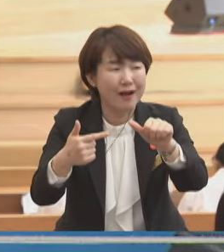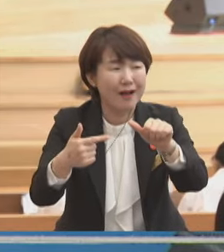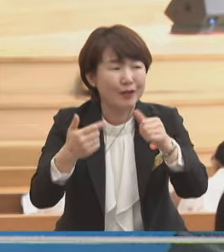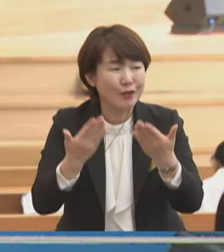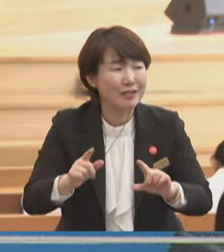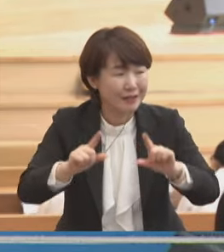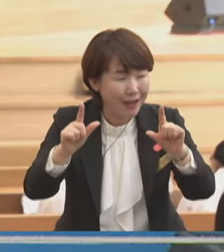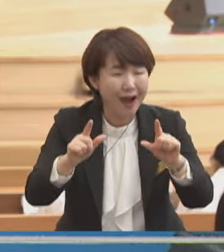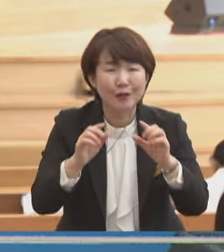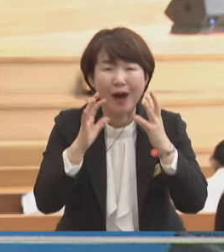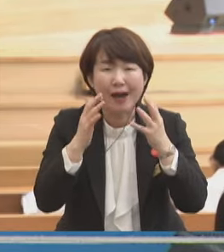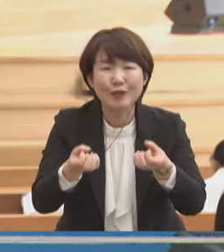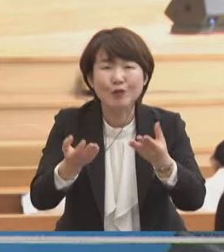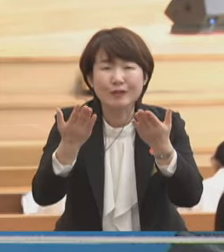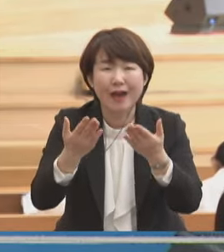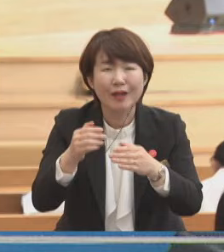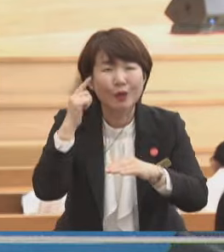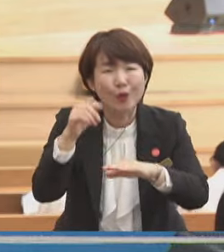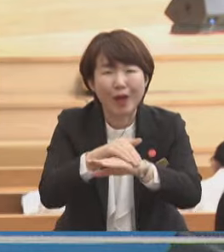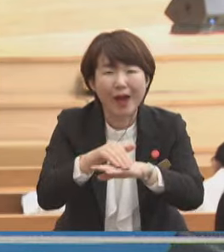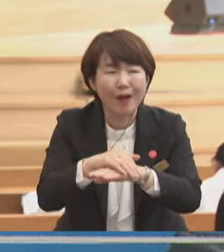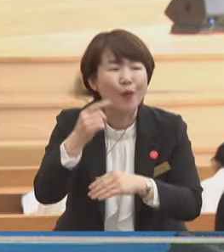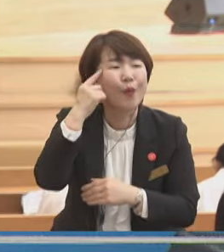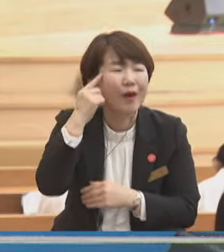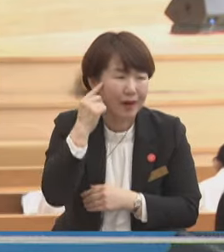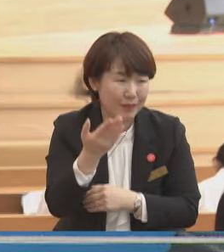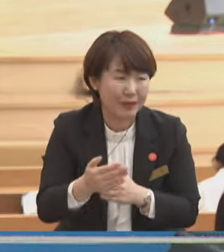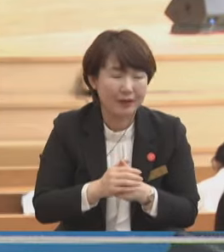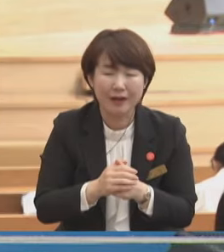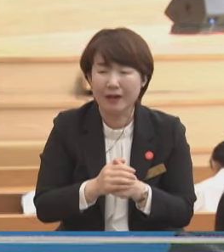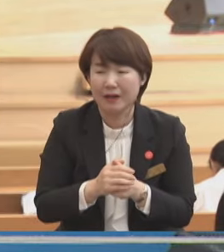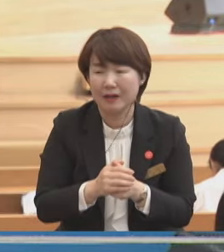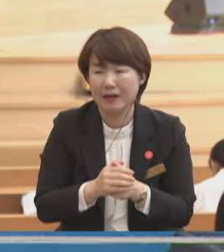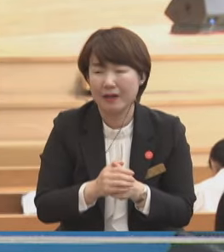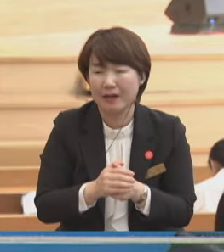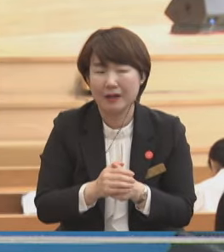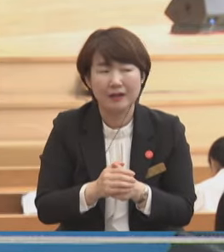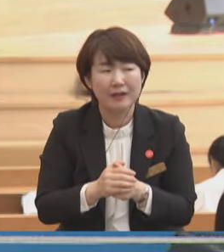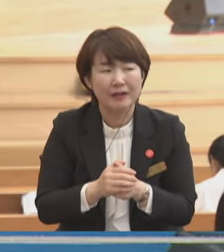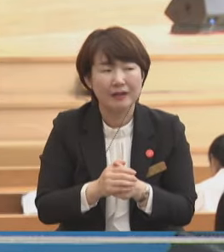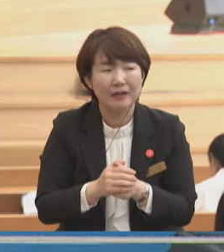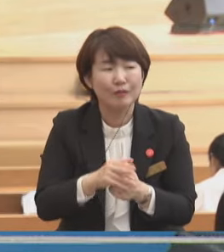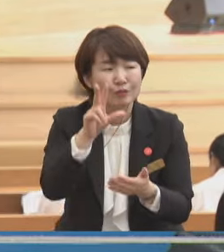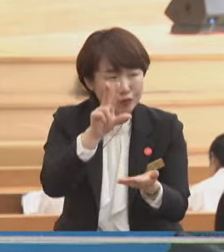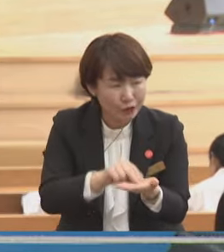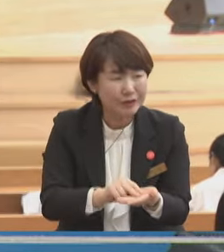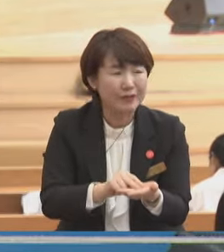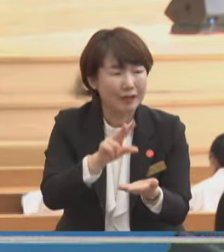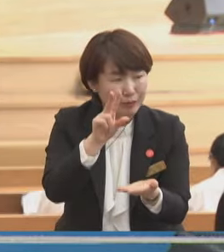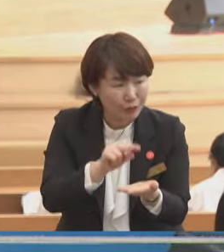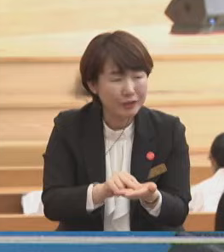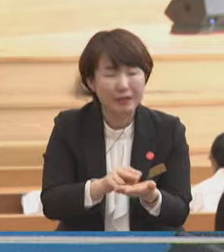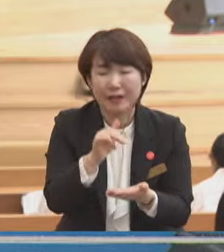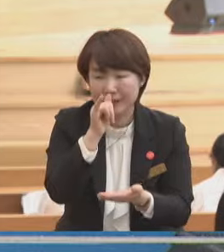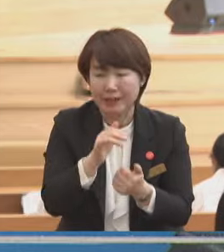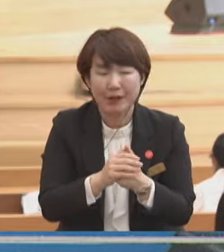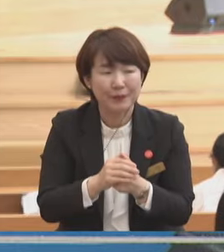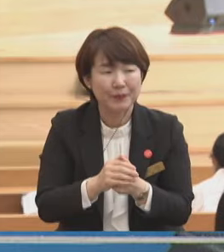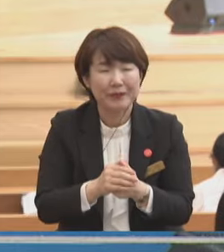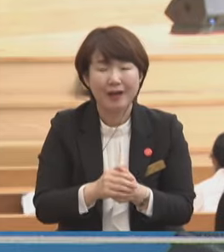축제를 또 그렇게 계획하며 하는 거예요 근데 문제는 목사님 내